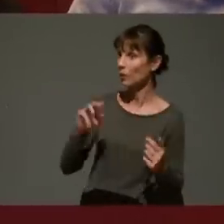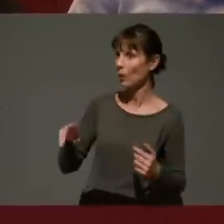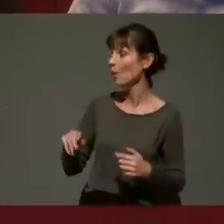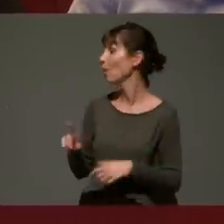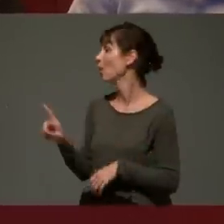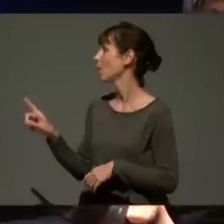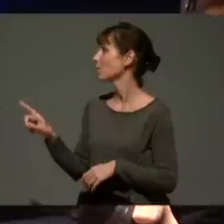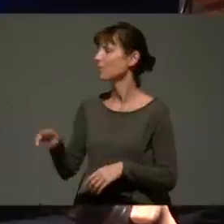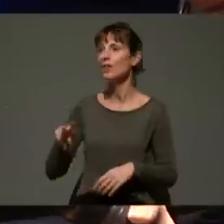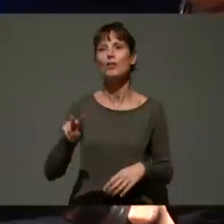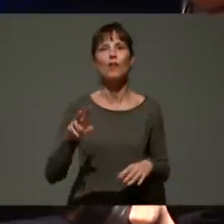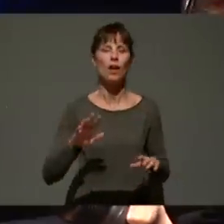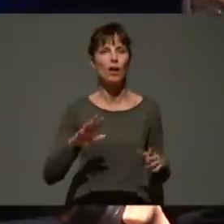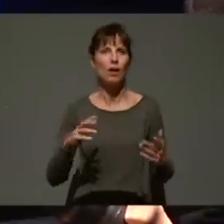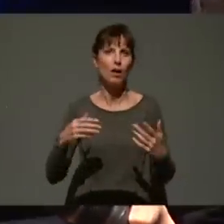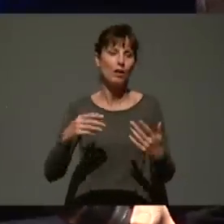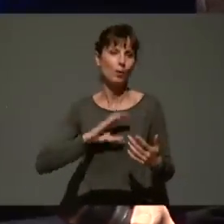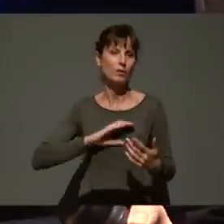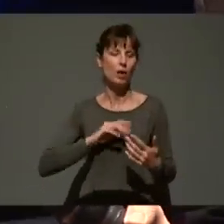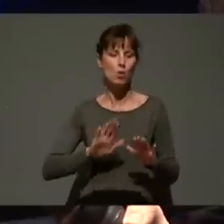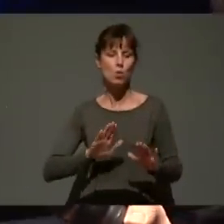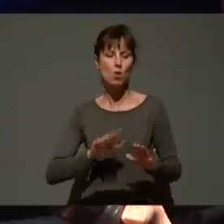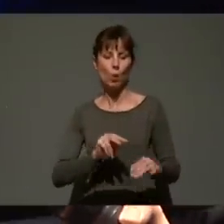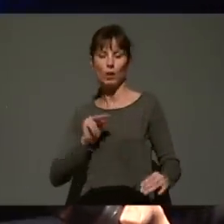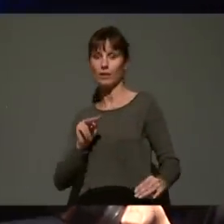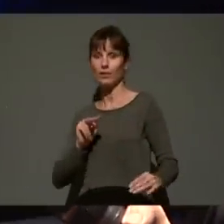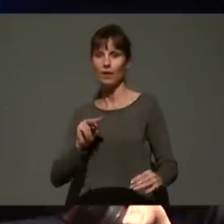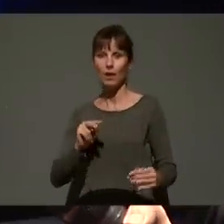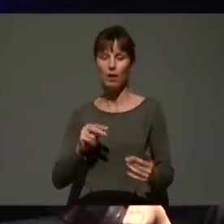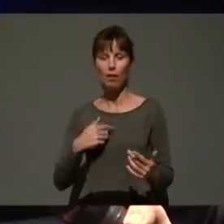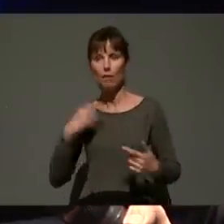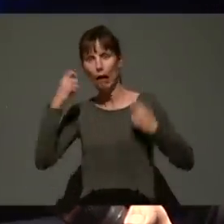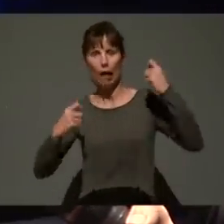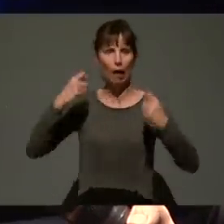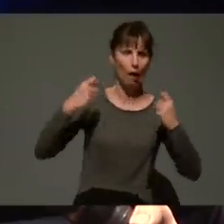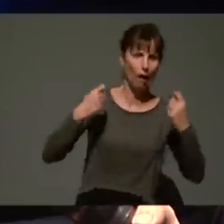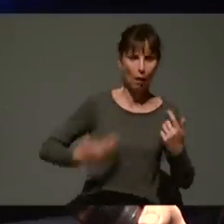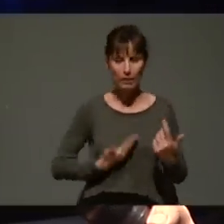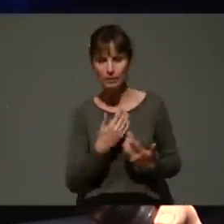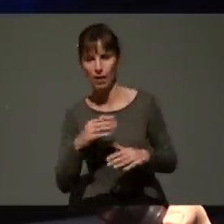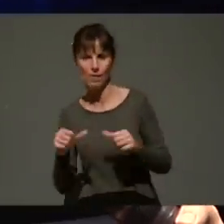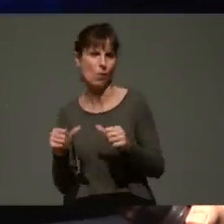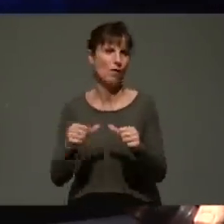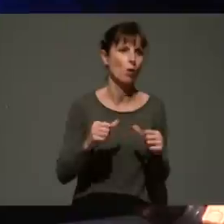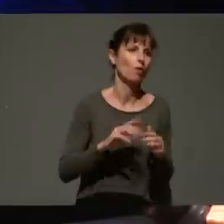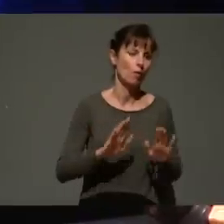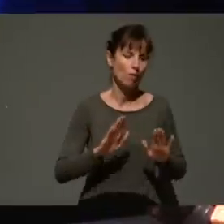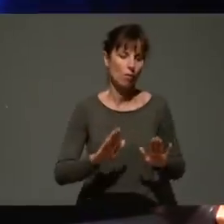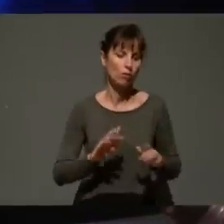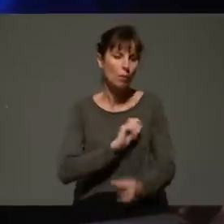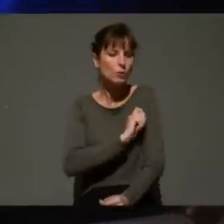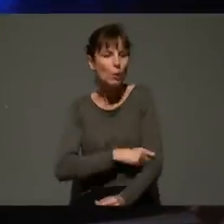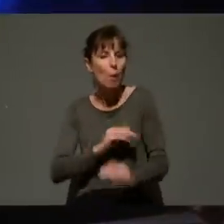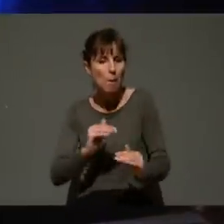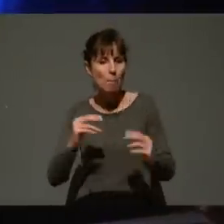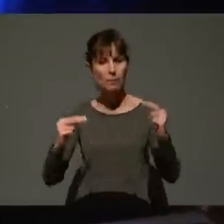Non, c'est vrai qu'il faut toujours relativiser parce que, comme on dit, ça n'est que du sport. Et même si j'en fais au